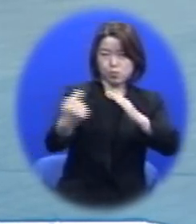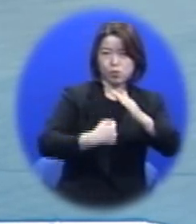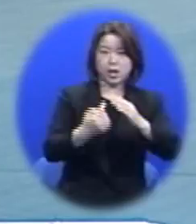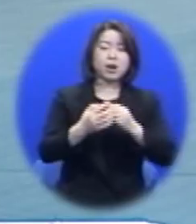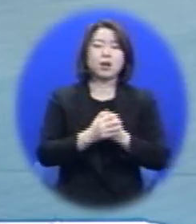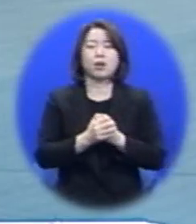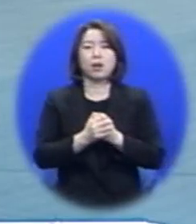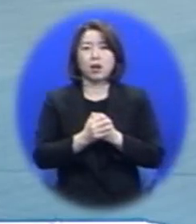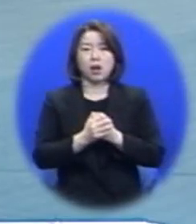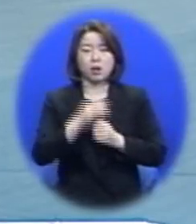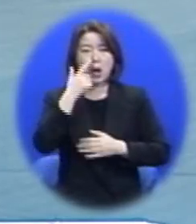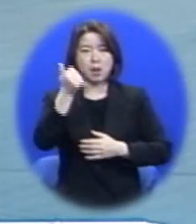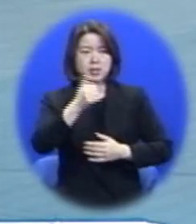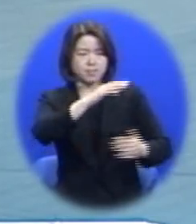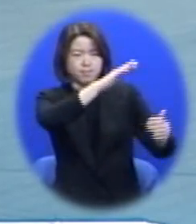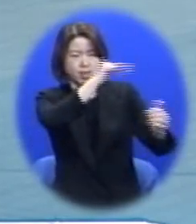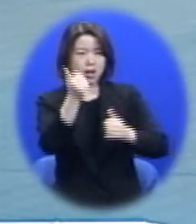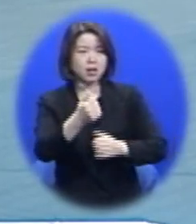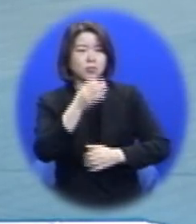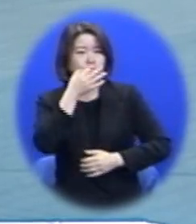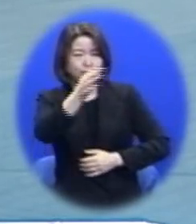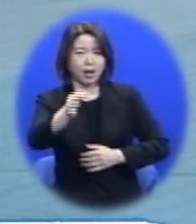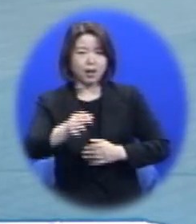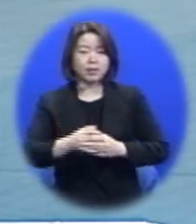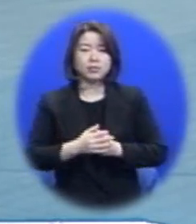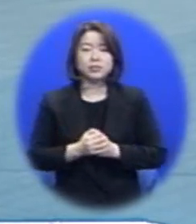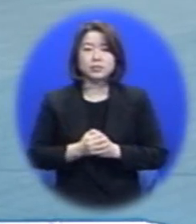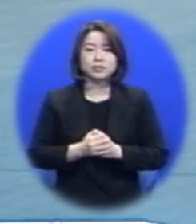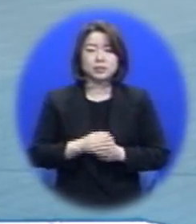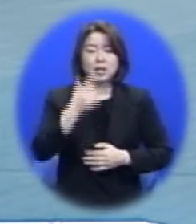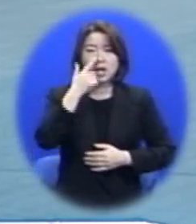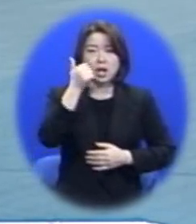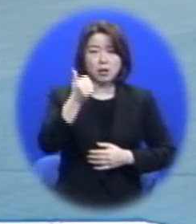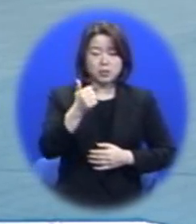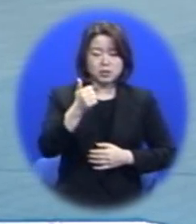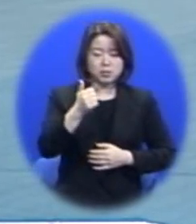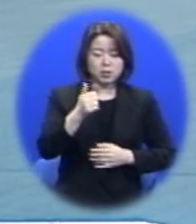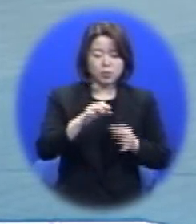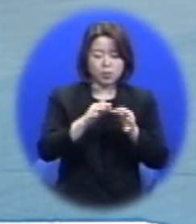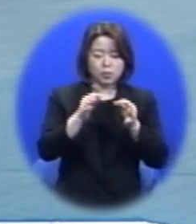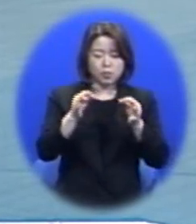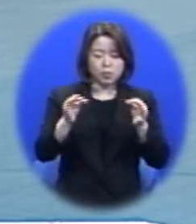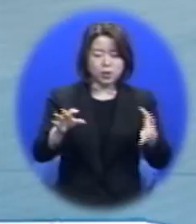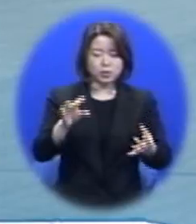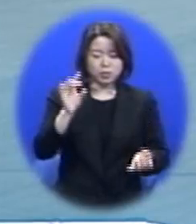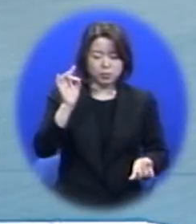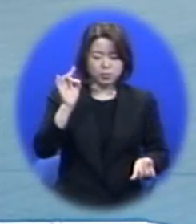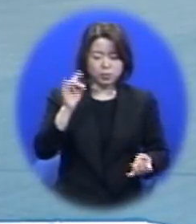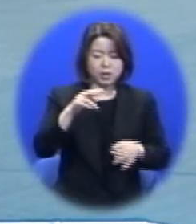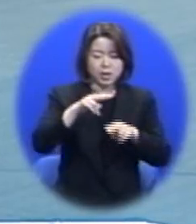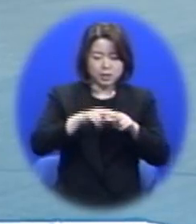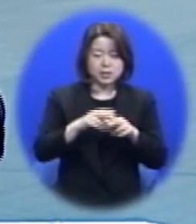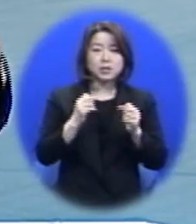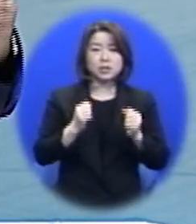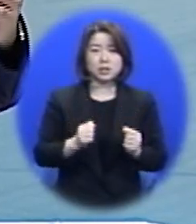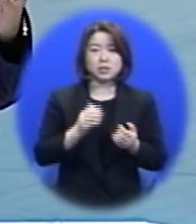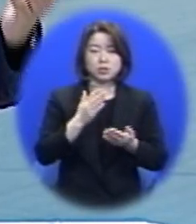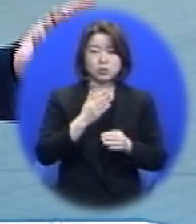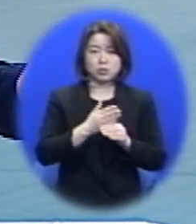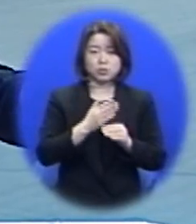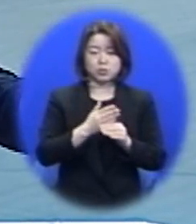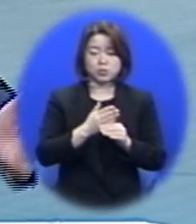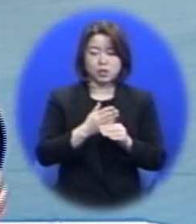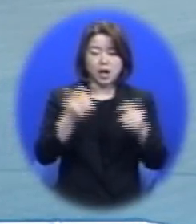그리고 아버지에게 나오라고 소리쳤습니다. 아버지는 한참을 꼼짝도 하지 않고 앉아 계시다가 늘 기도하던